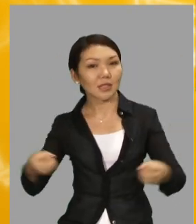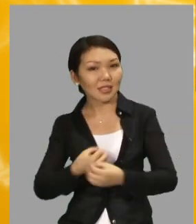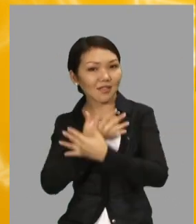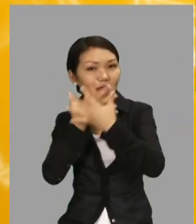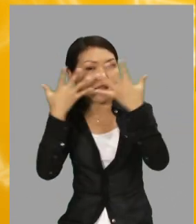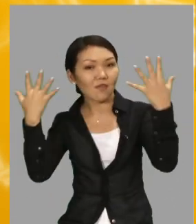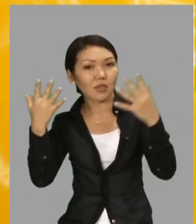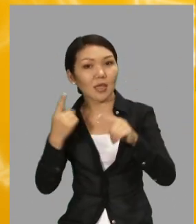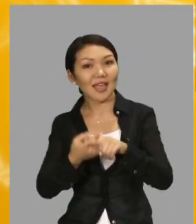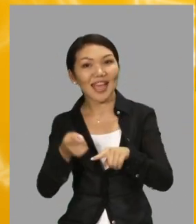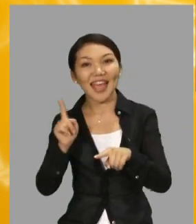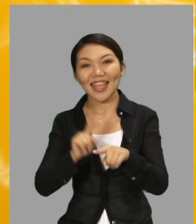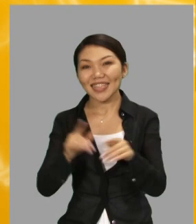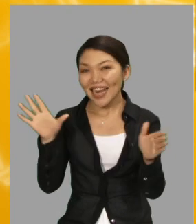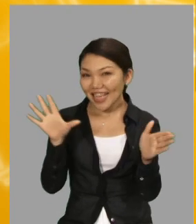– это